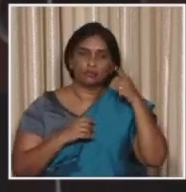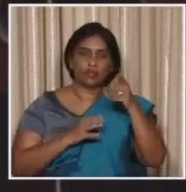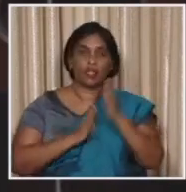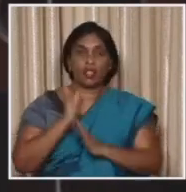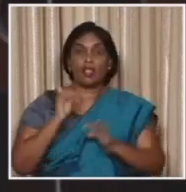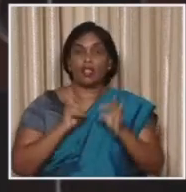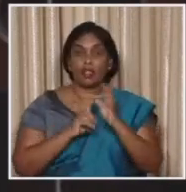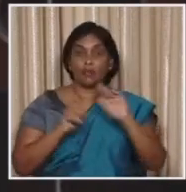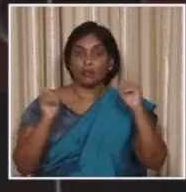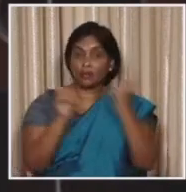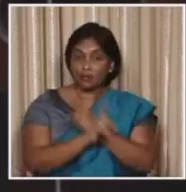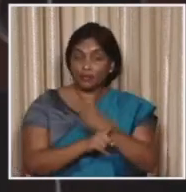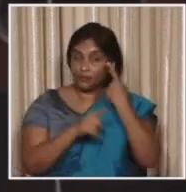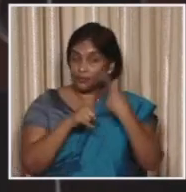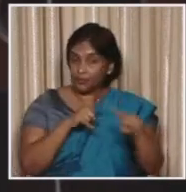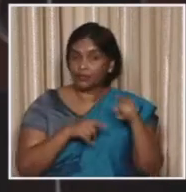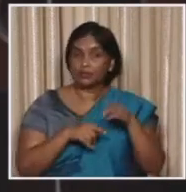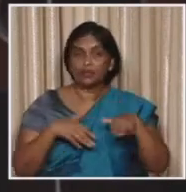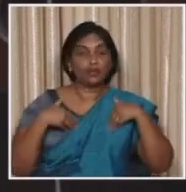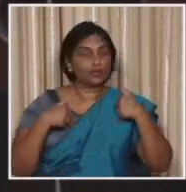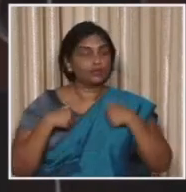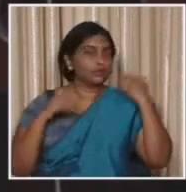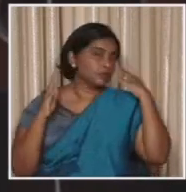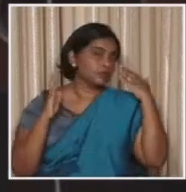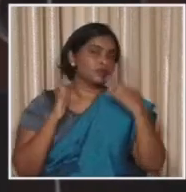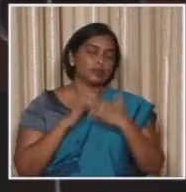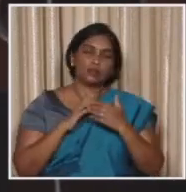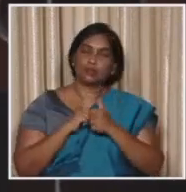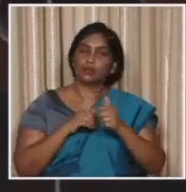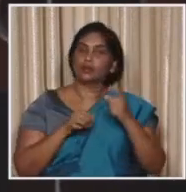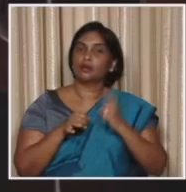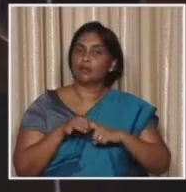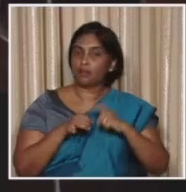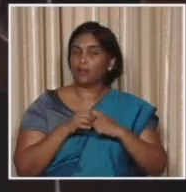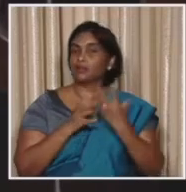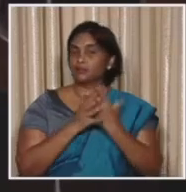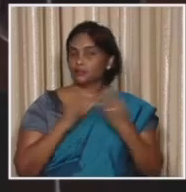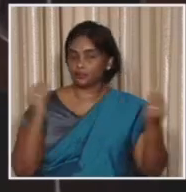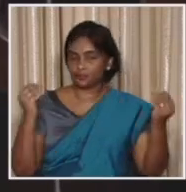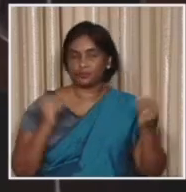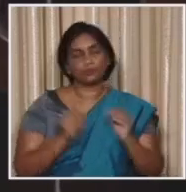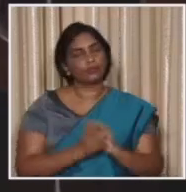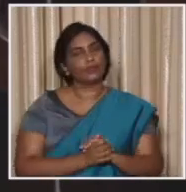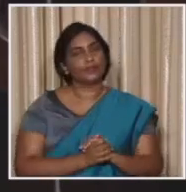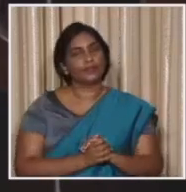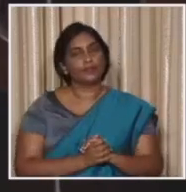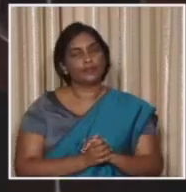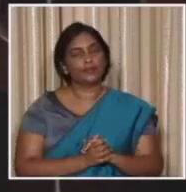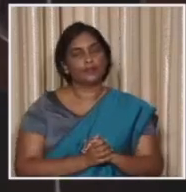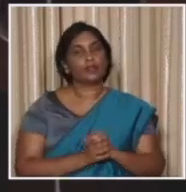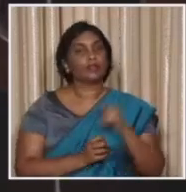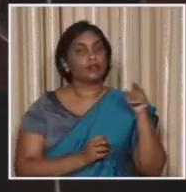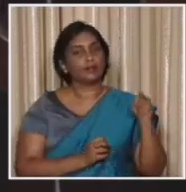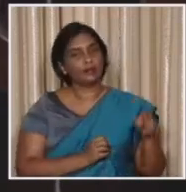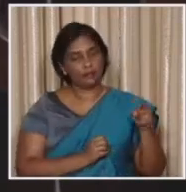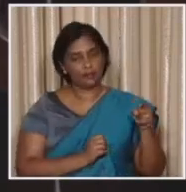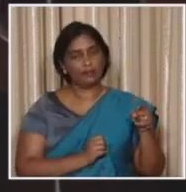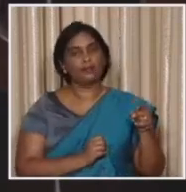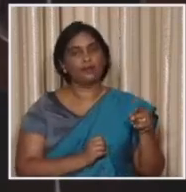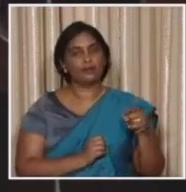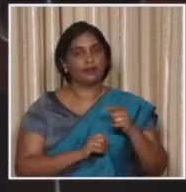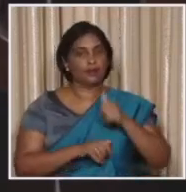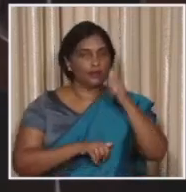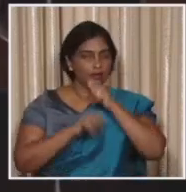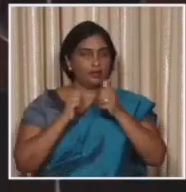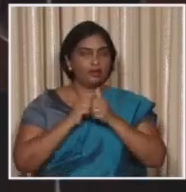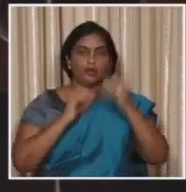අමාත්‍ය ධූරයේ වෙනස් වූ පමණින් මේ සෞඛ්‍ය ශේෂ්ත්‍රයේ තියෙන ප්‍රශ්නය විසඳෙයි කියලා. එතකොට මේ වංචා